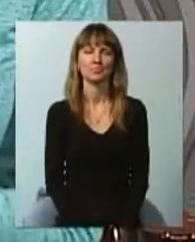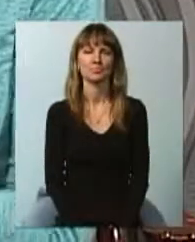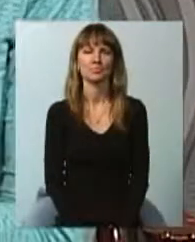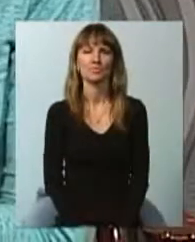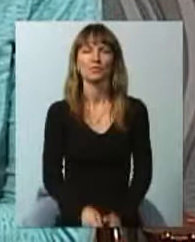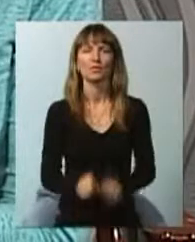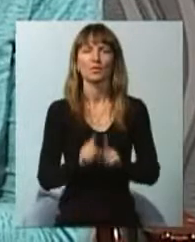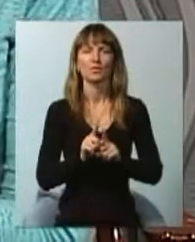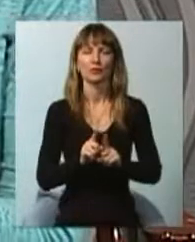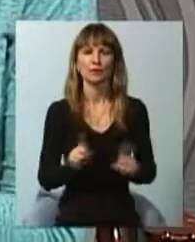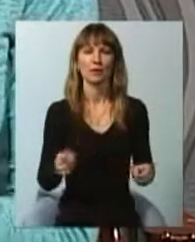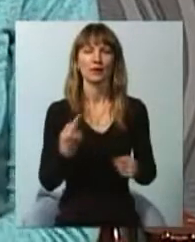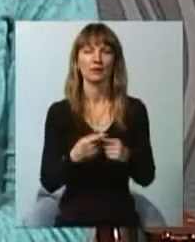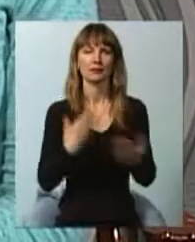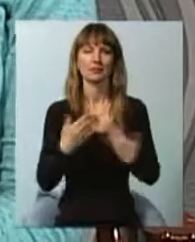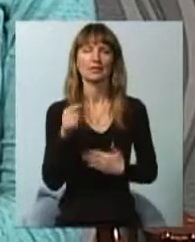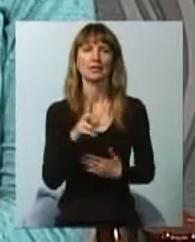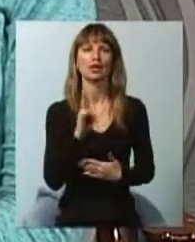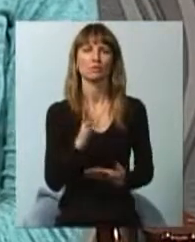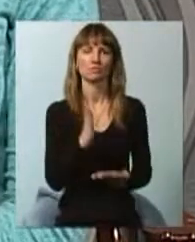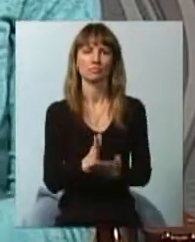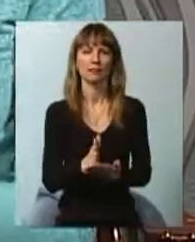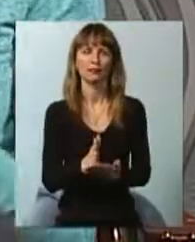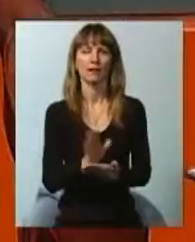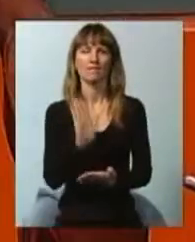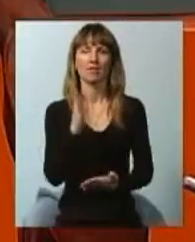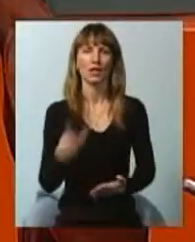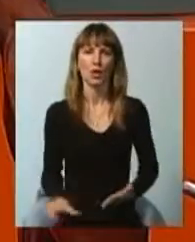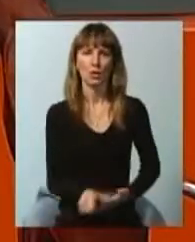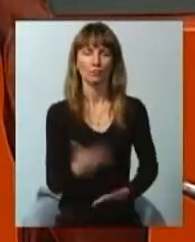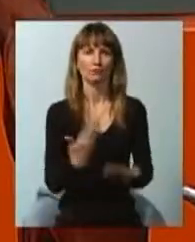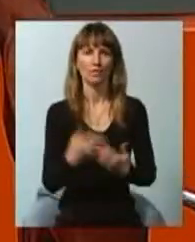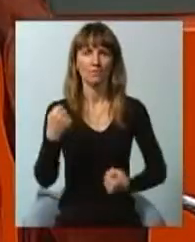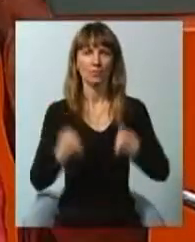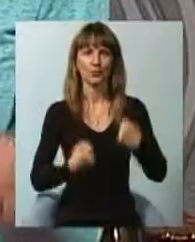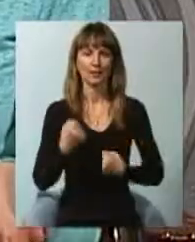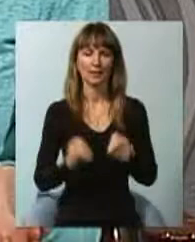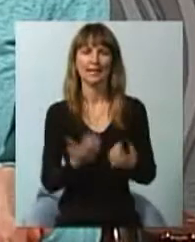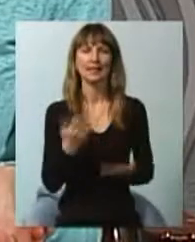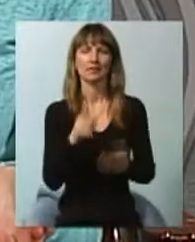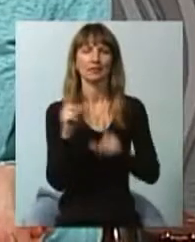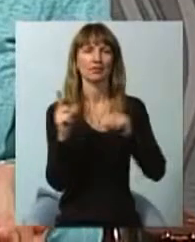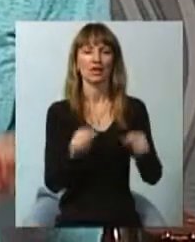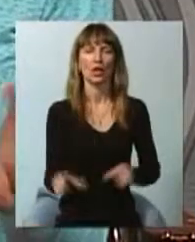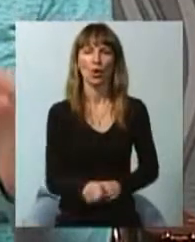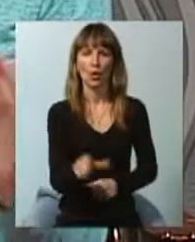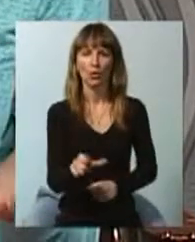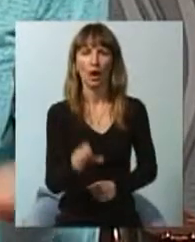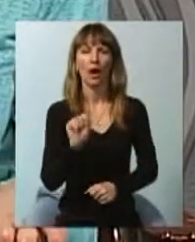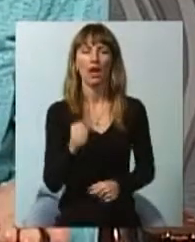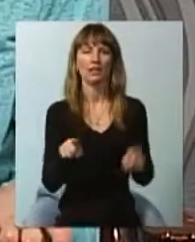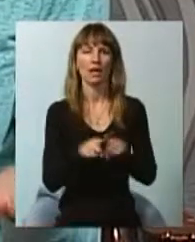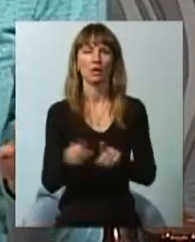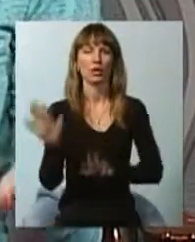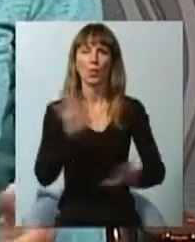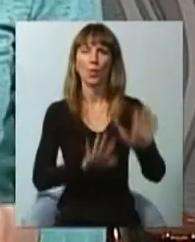Так, а особливо це стосується тих, хто перебуває в дорозі, наприклад, водії, так? Якщо ти їдеш дорогою, а такий густий